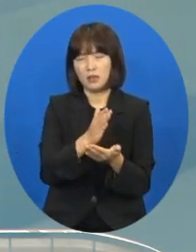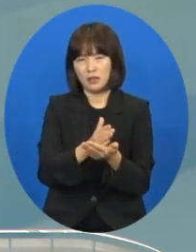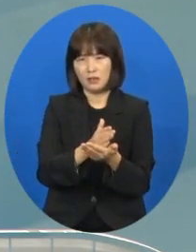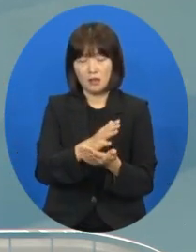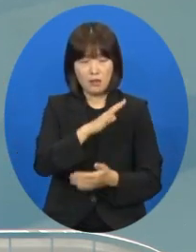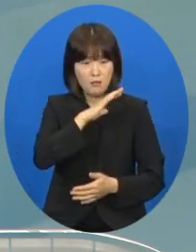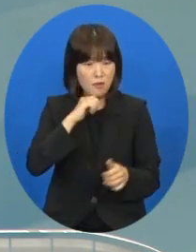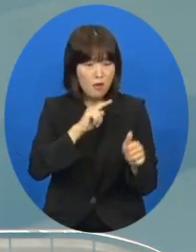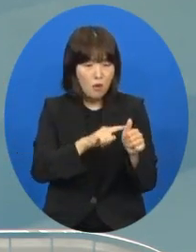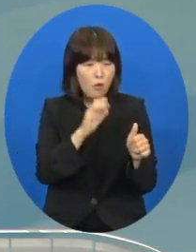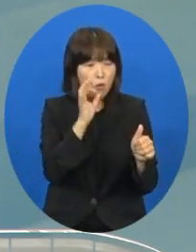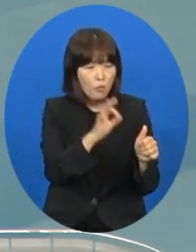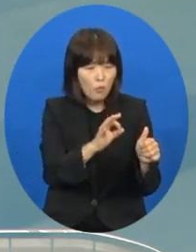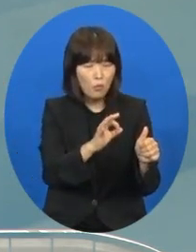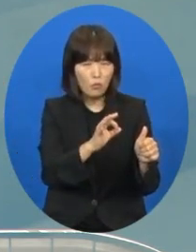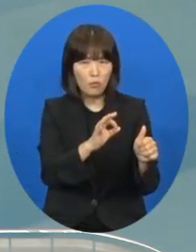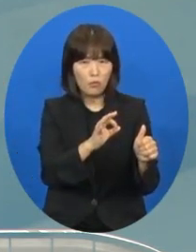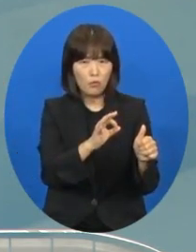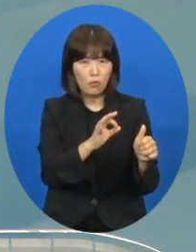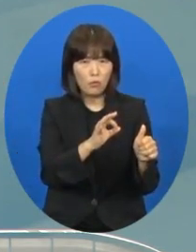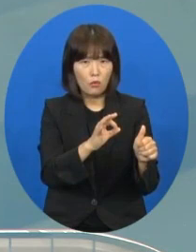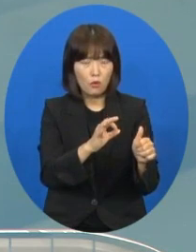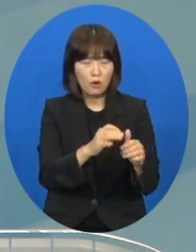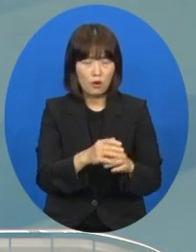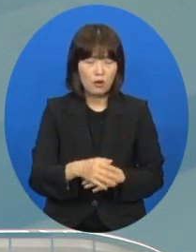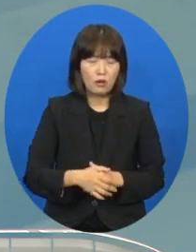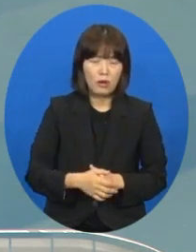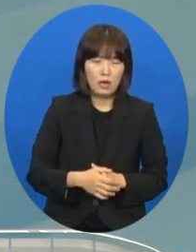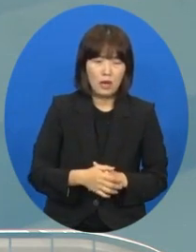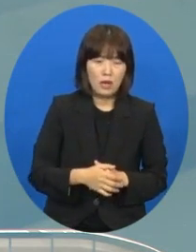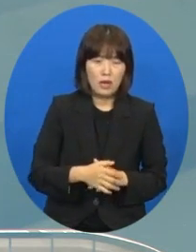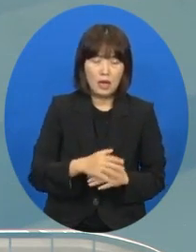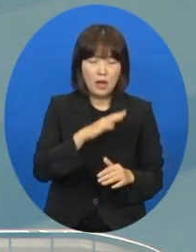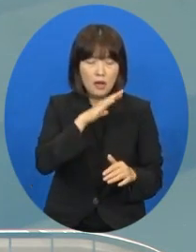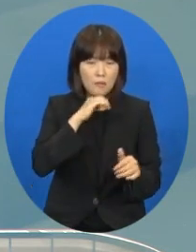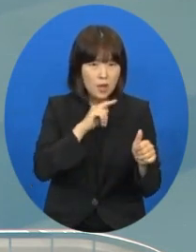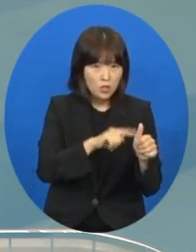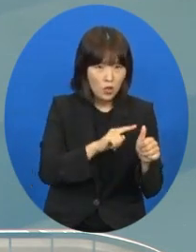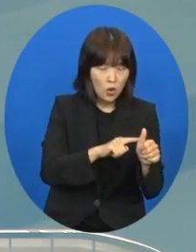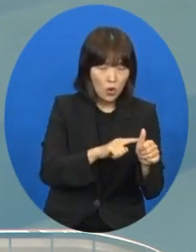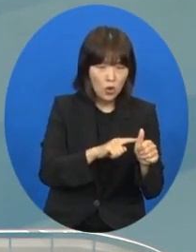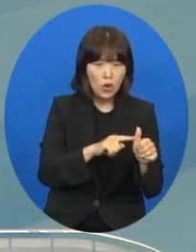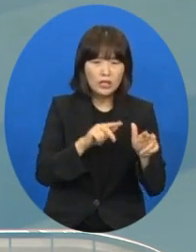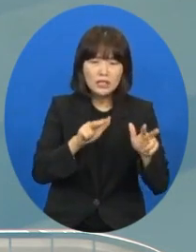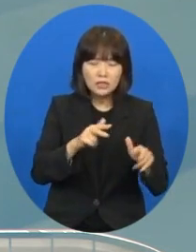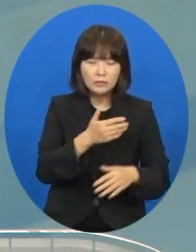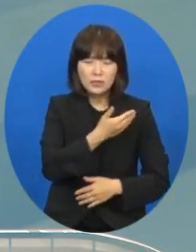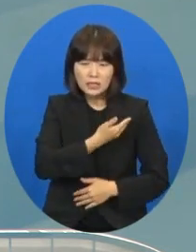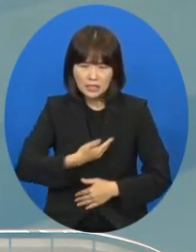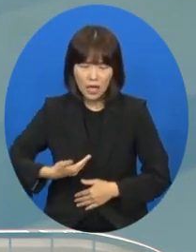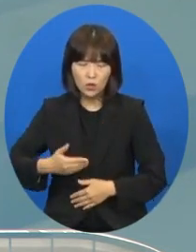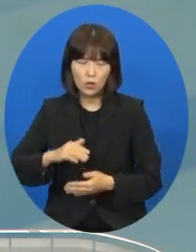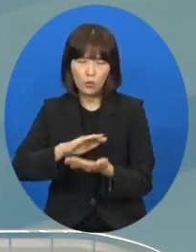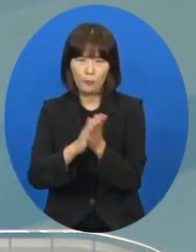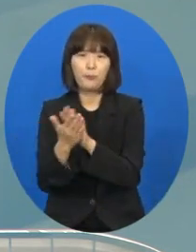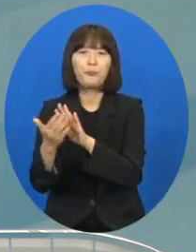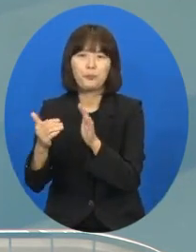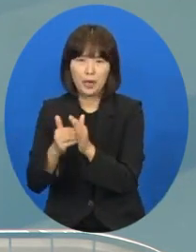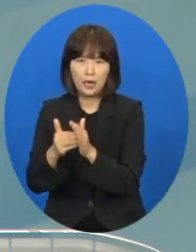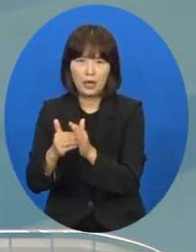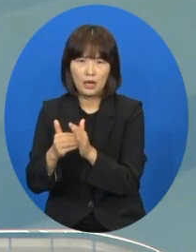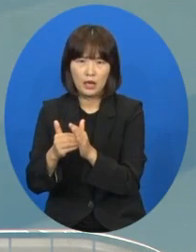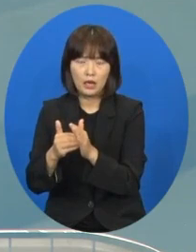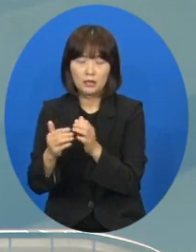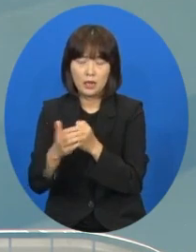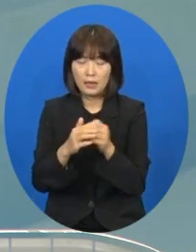보세요. 그랬던 베드로가 지금 사도가 되잖아요. 우리 절대로 그 사람을 향한 믿음을 잃어버리지